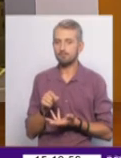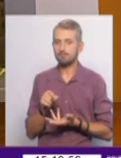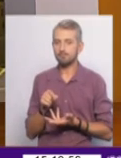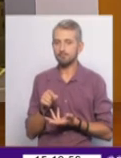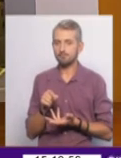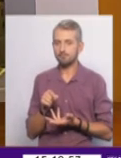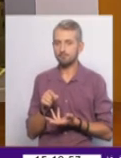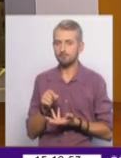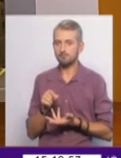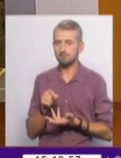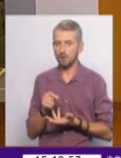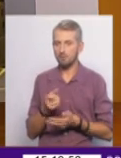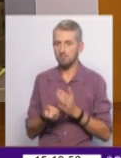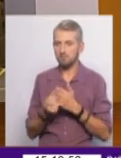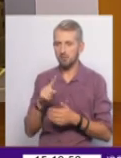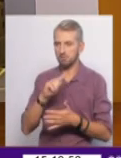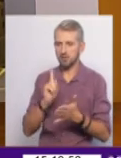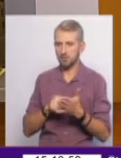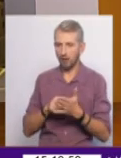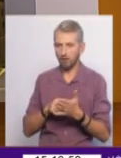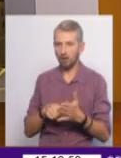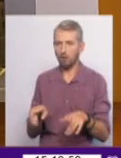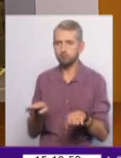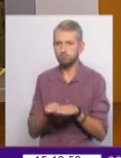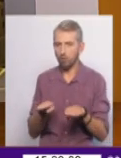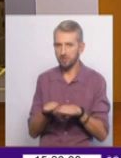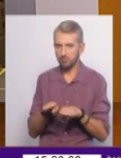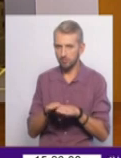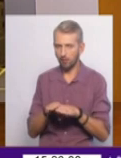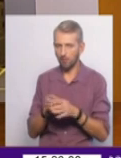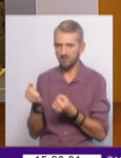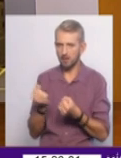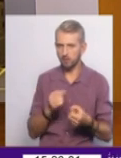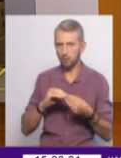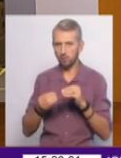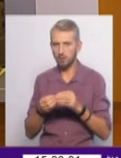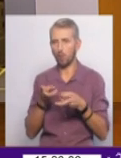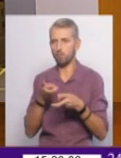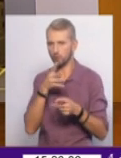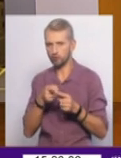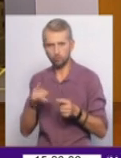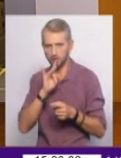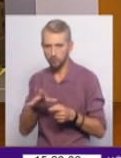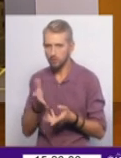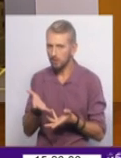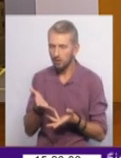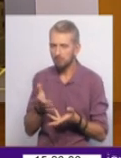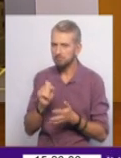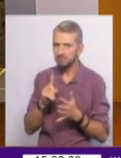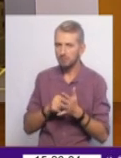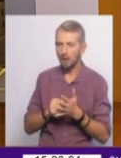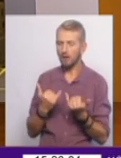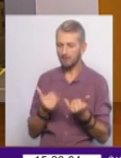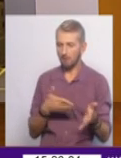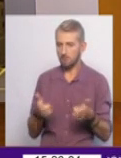вона породила питання, чи не буде подібна затримка взагалі опалювального сезону. Розкажіть, чи відбувається зараз підготовка і, можливо, вже